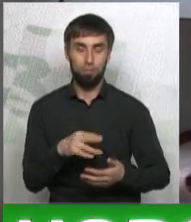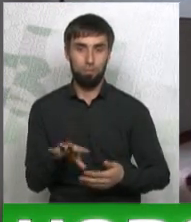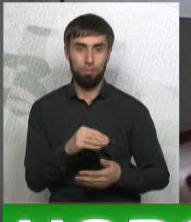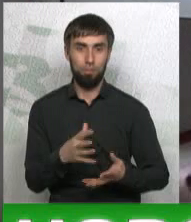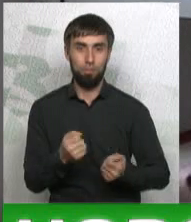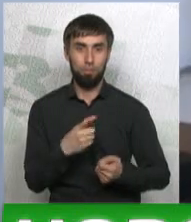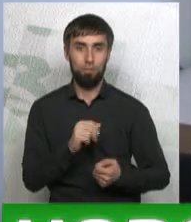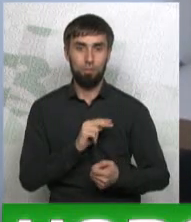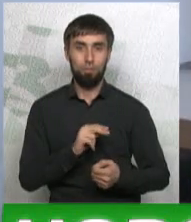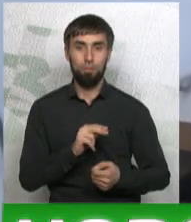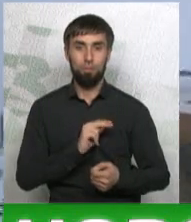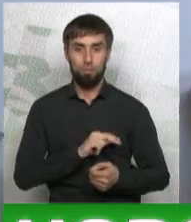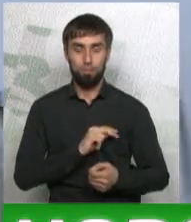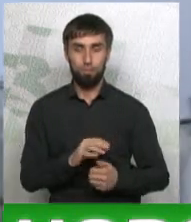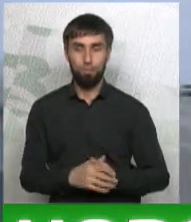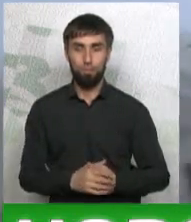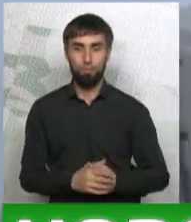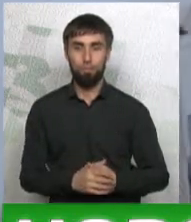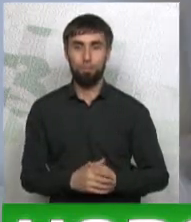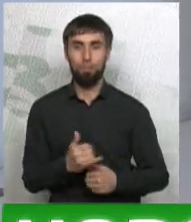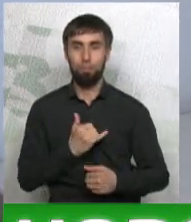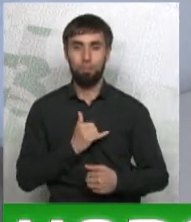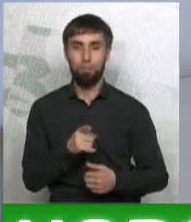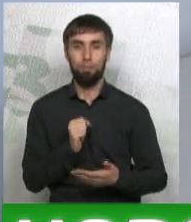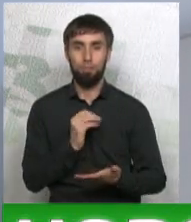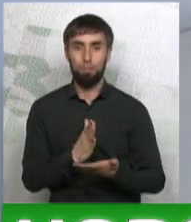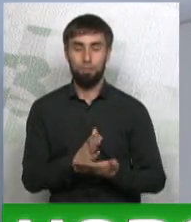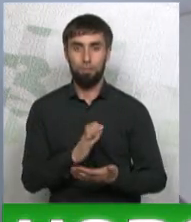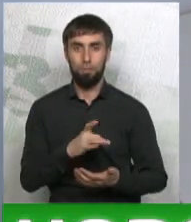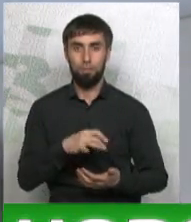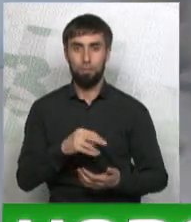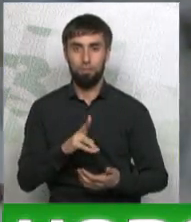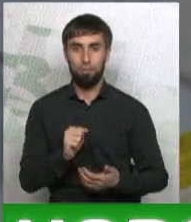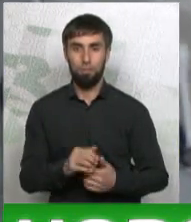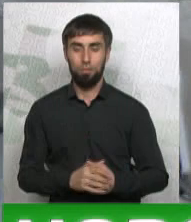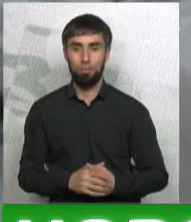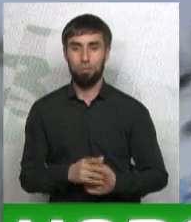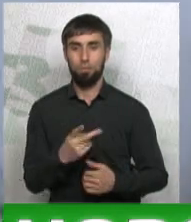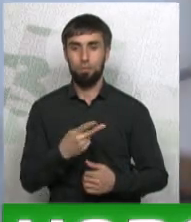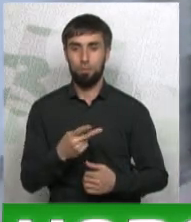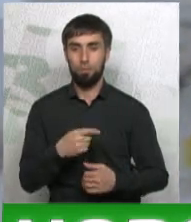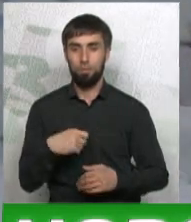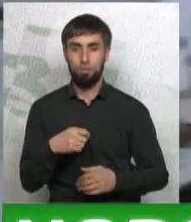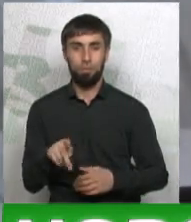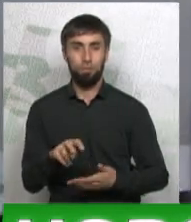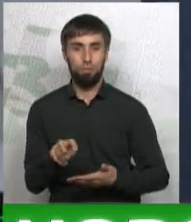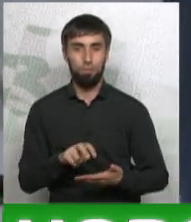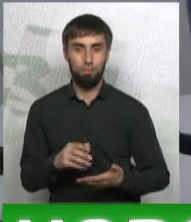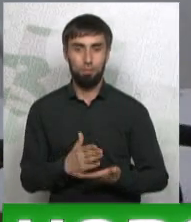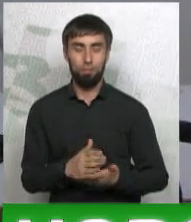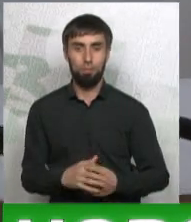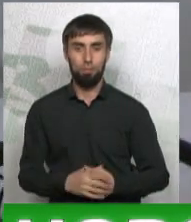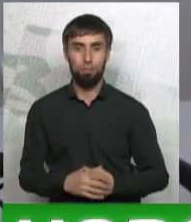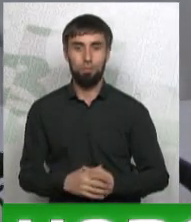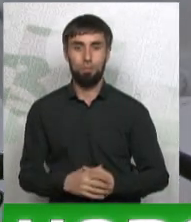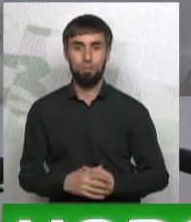примутся за дело. У нас прямая строчка. Вот эти две машинки. Тут оверлок,